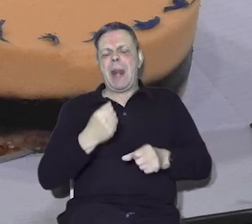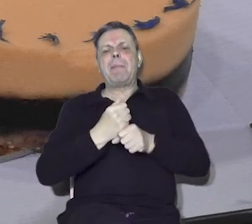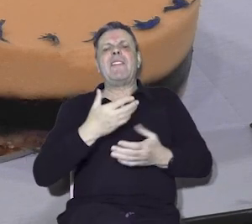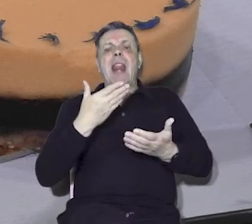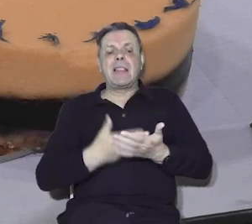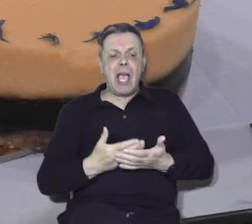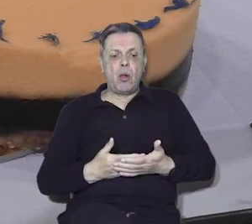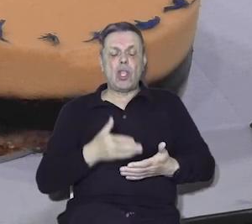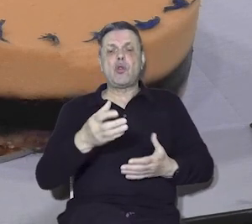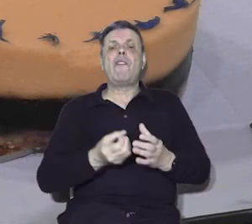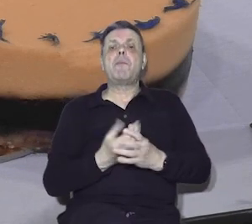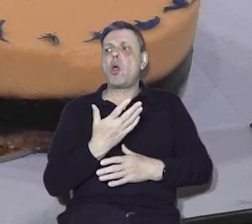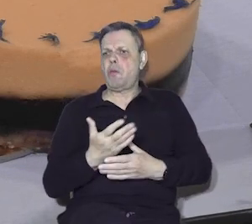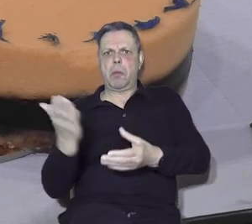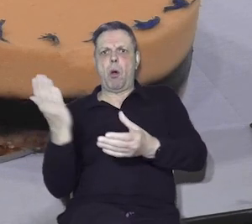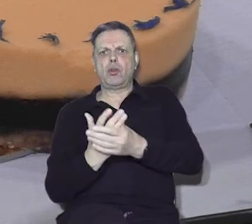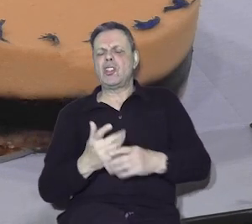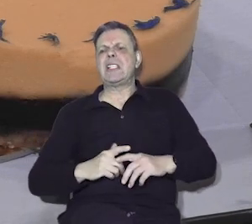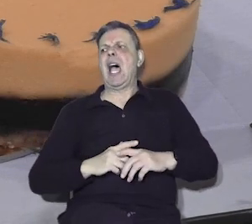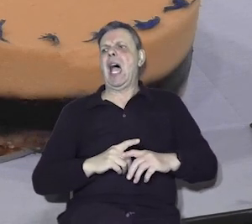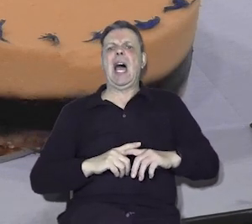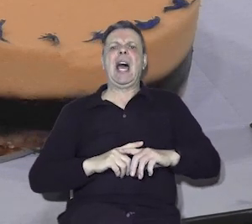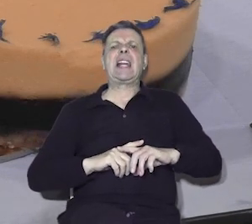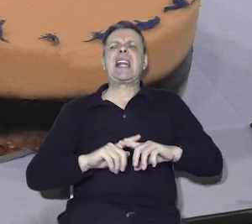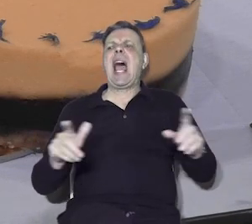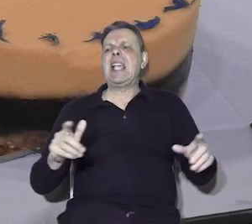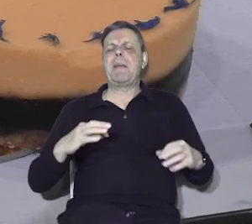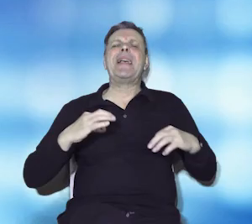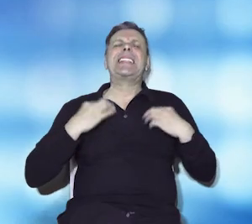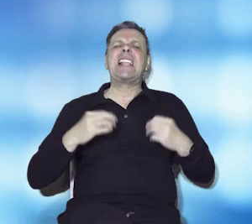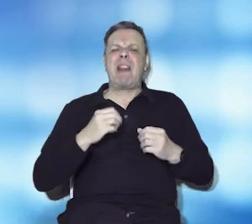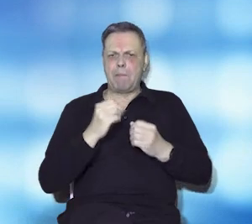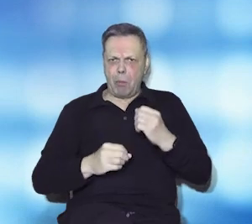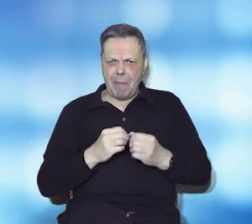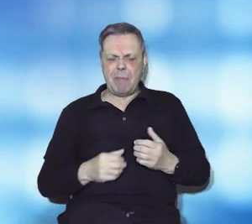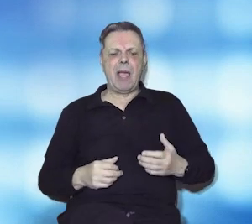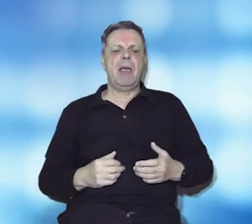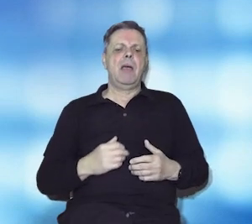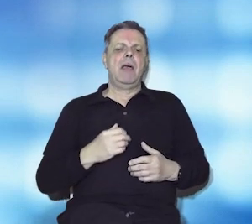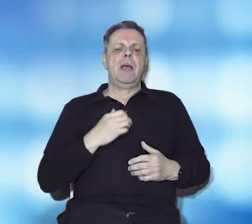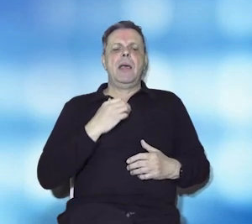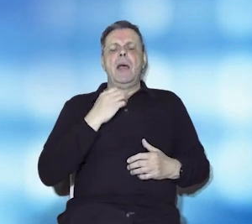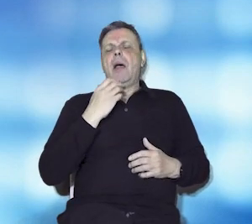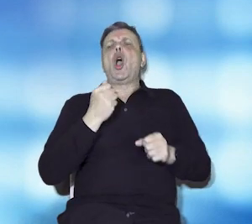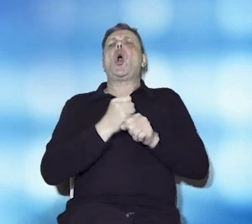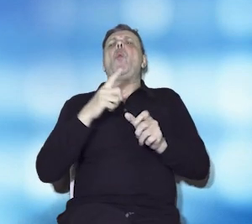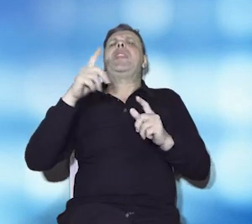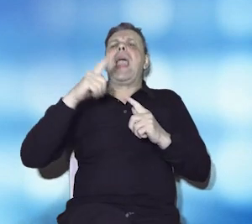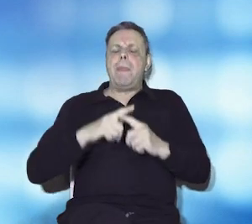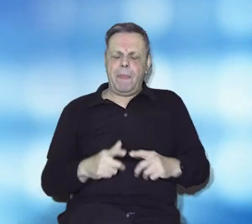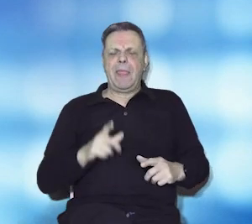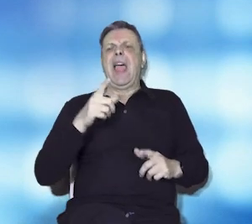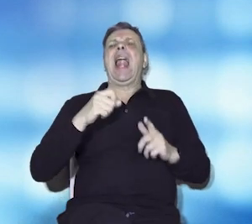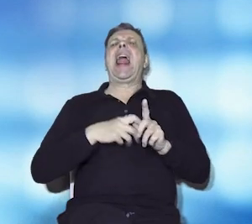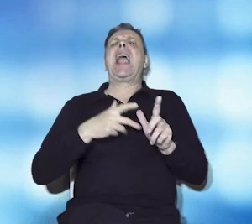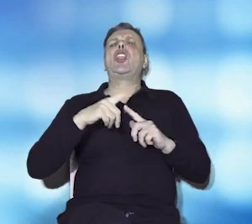su ovi proizvodi pogodni za osobe sa raznim intolerancijama, sa različitim zdravstvenim problemima, počevši od intolerancija na gluten, na laktozu, što sam i